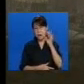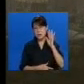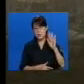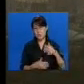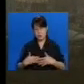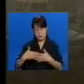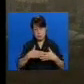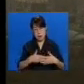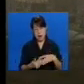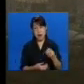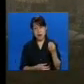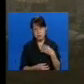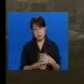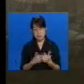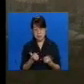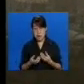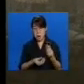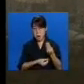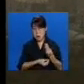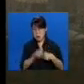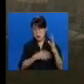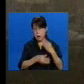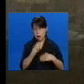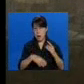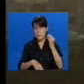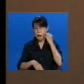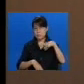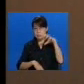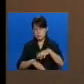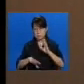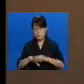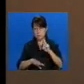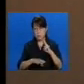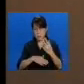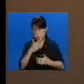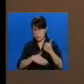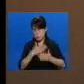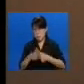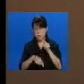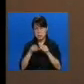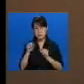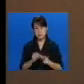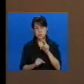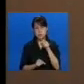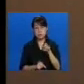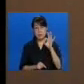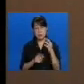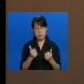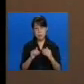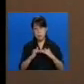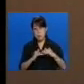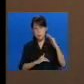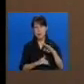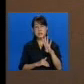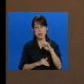ฐอเมริกานะครับระบุกันออกมาว่ายอดการขายบ้านมือ2เดือนเมษายนนั้นพุ่งขึ้นร้อยละ 2.9 แต่ที่ระดับ 4,680,000